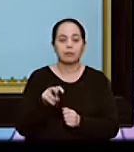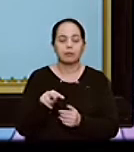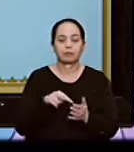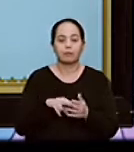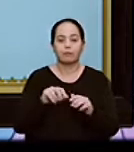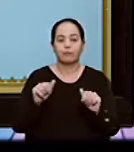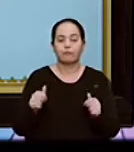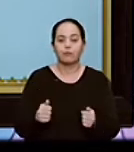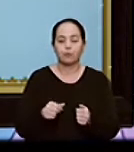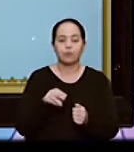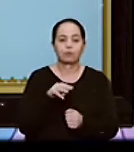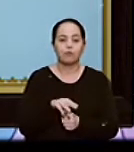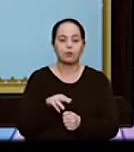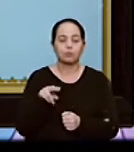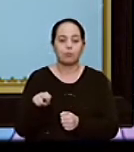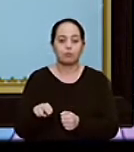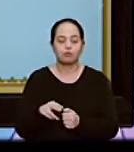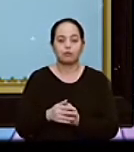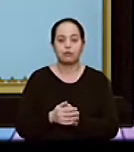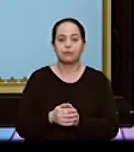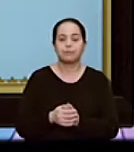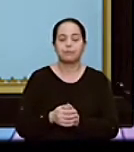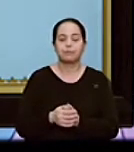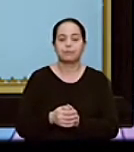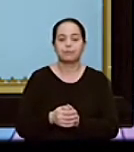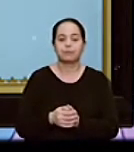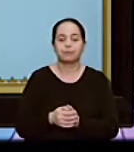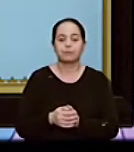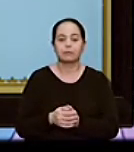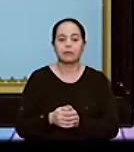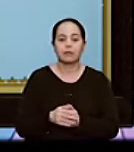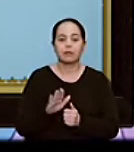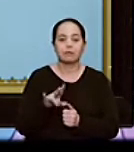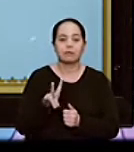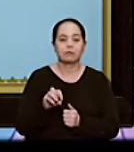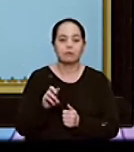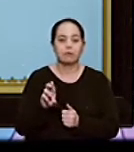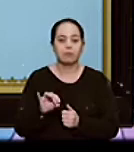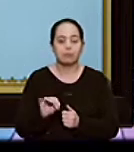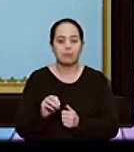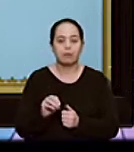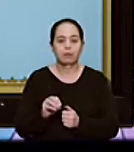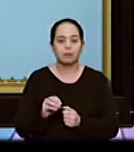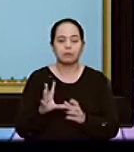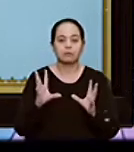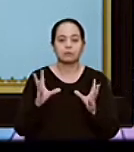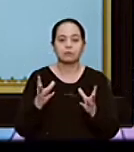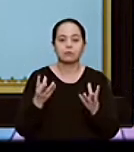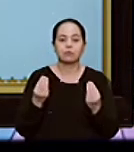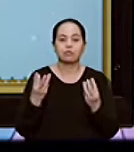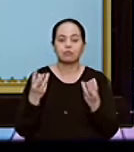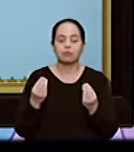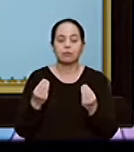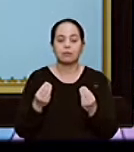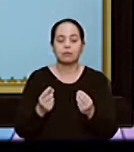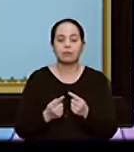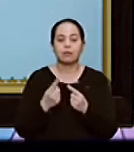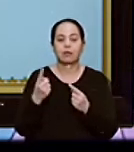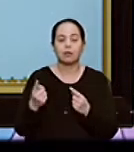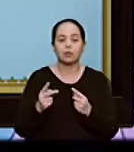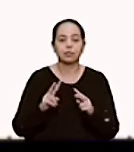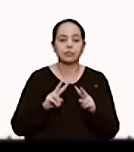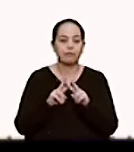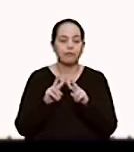Прилагательное стоит в форме творительного падежа. В небе зажглись далекие